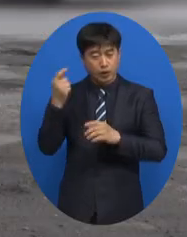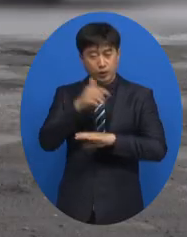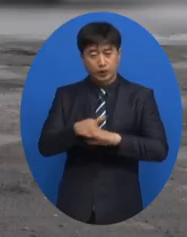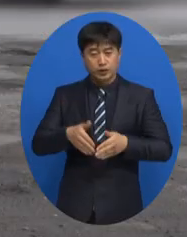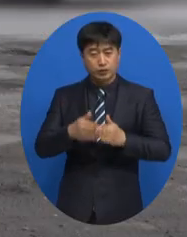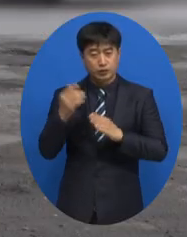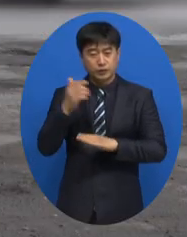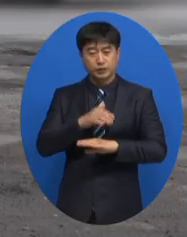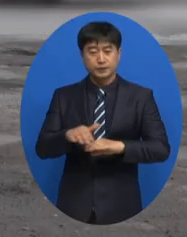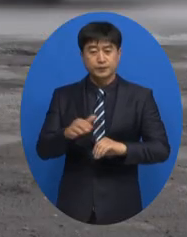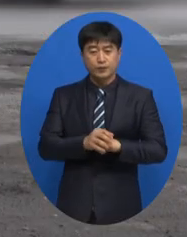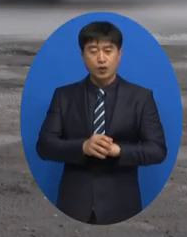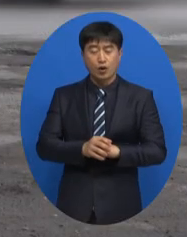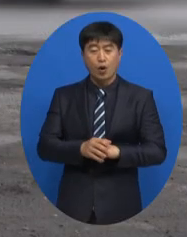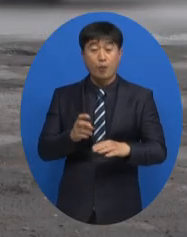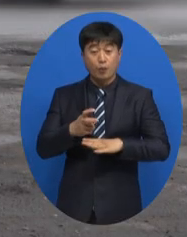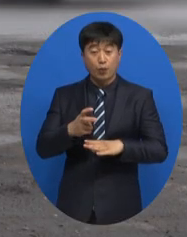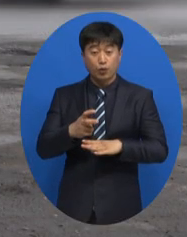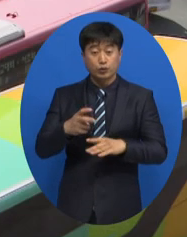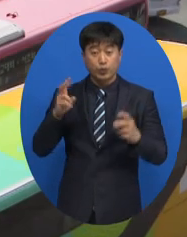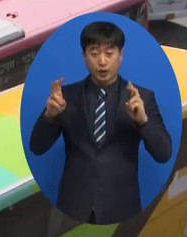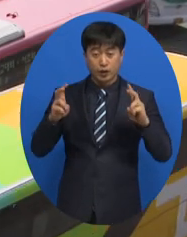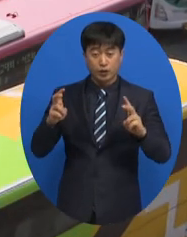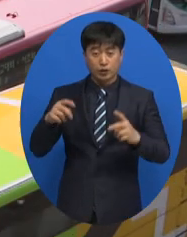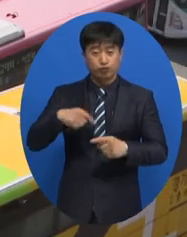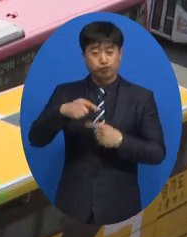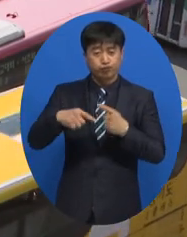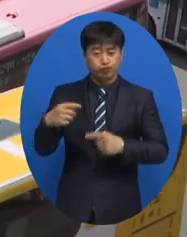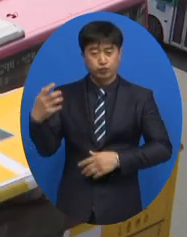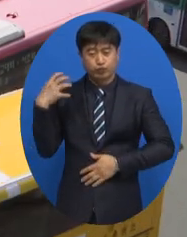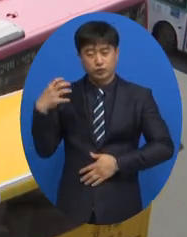또 이번 동결 결정으로 버스 업체의 경영 부담이 커질 수 있는